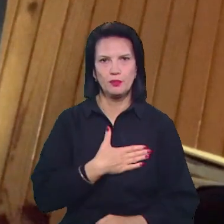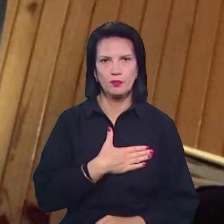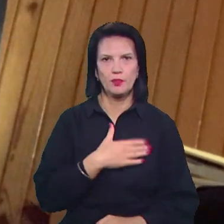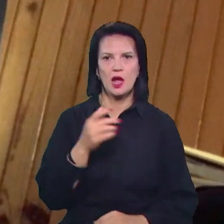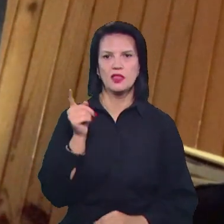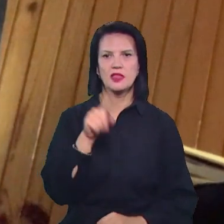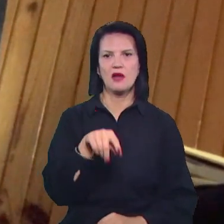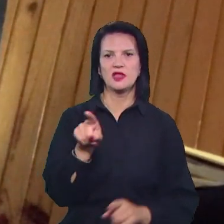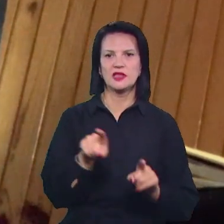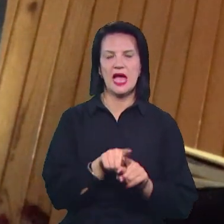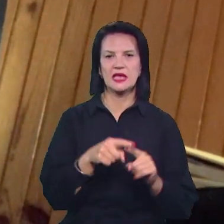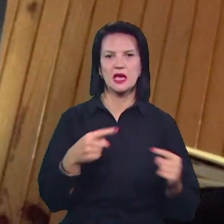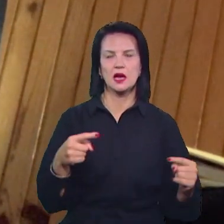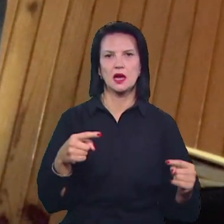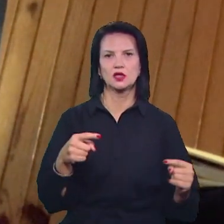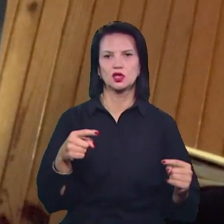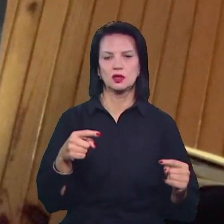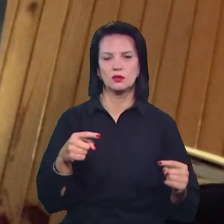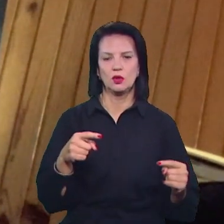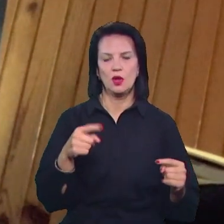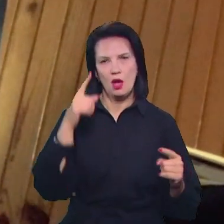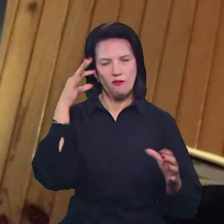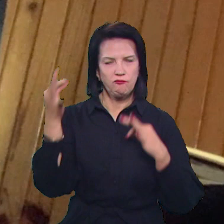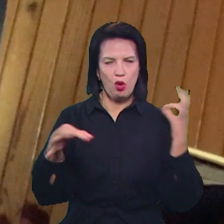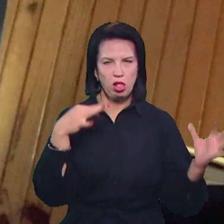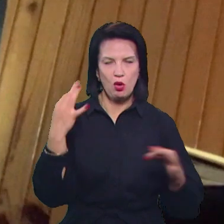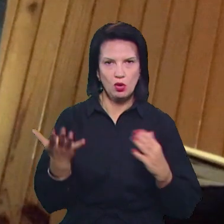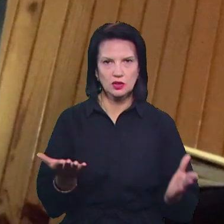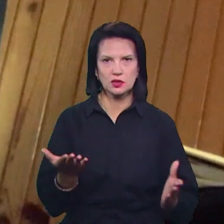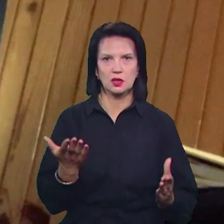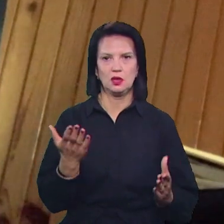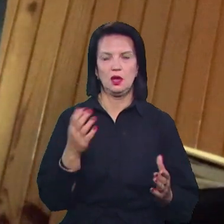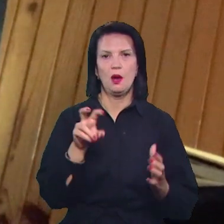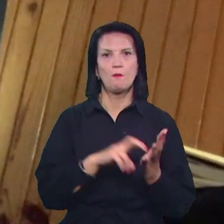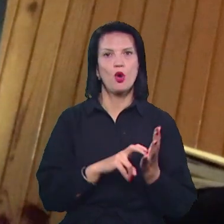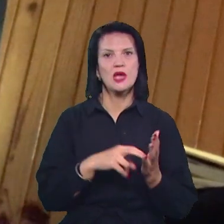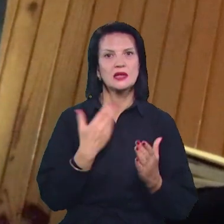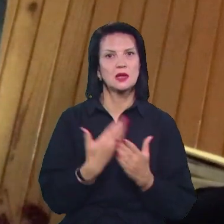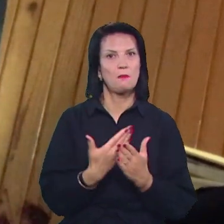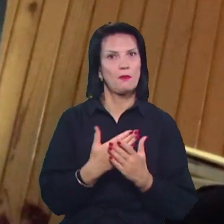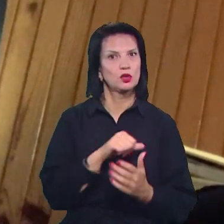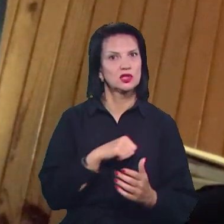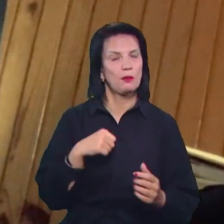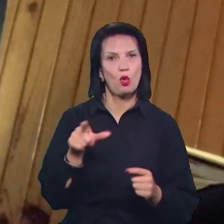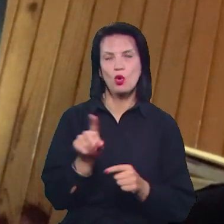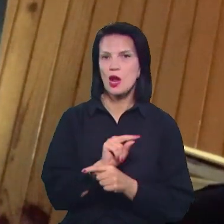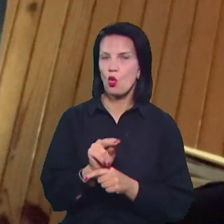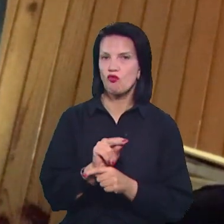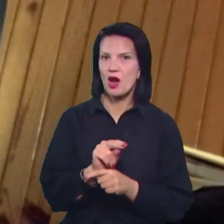як алопеція, тобто випадення волосся. Тобто, бояться, мабуть, самого лікування,